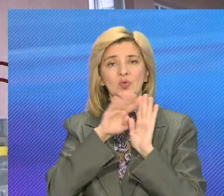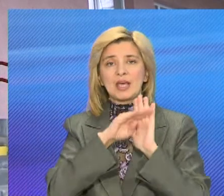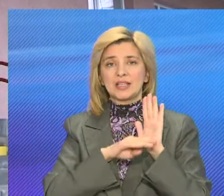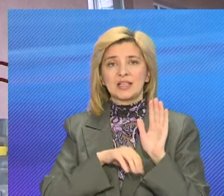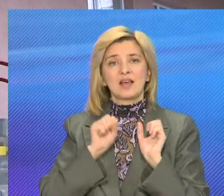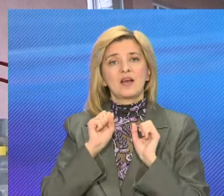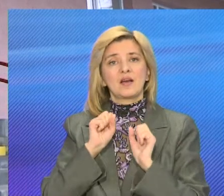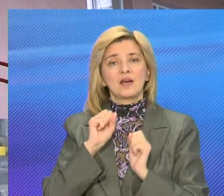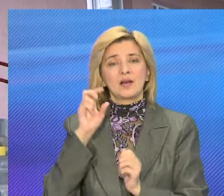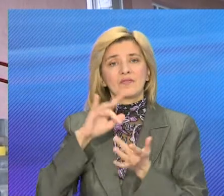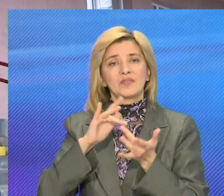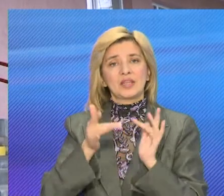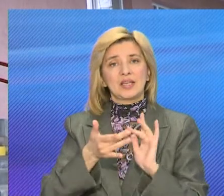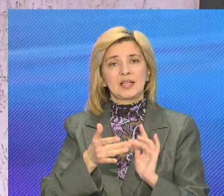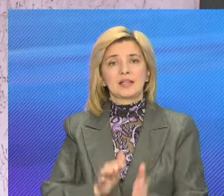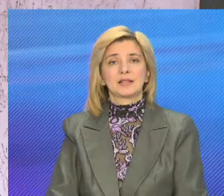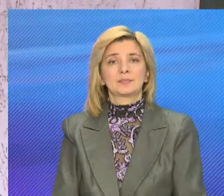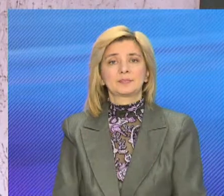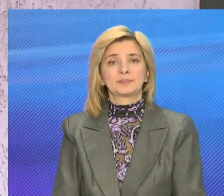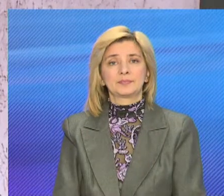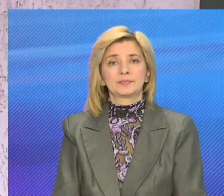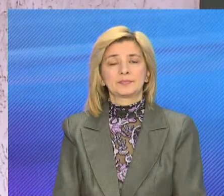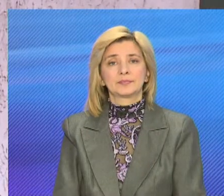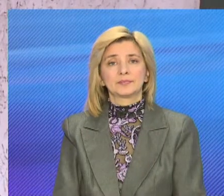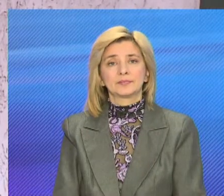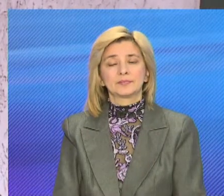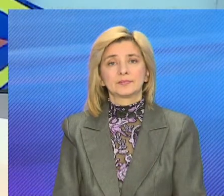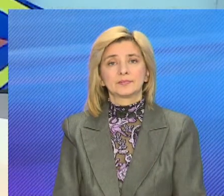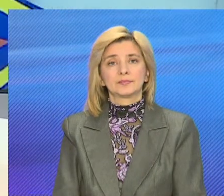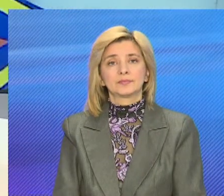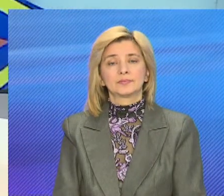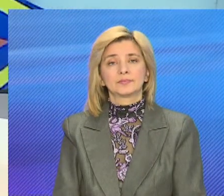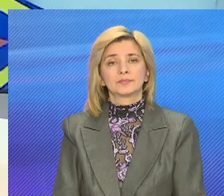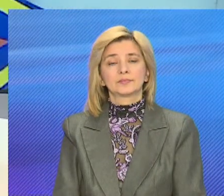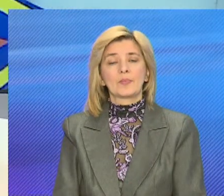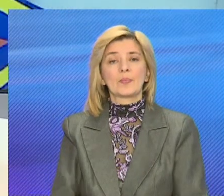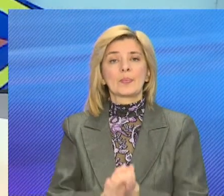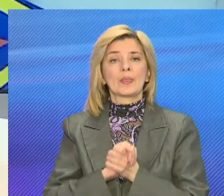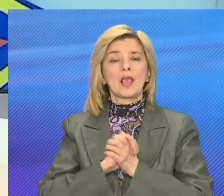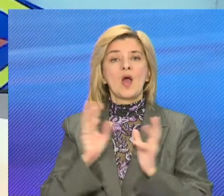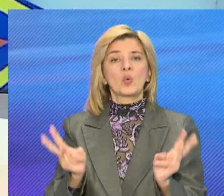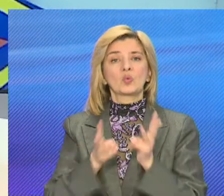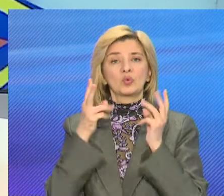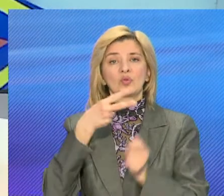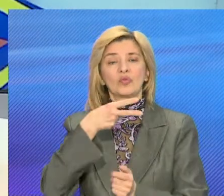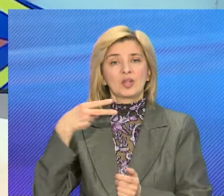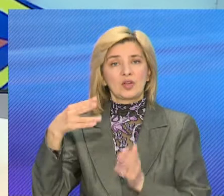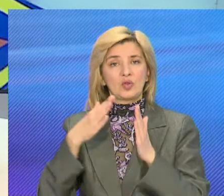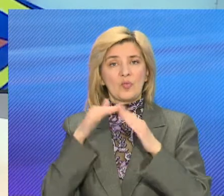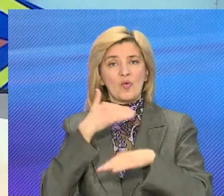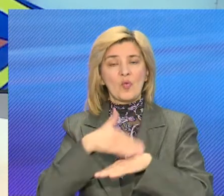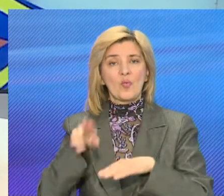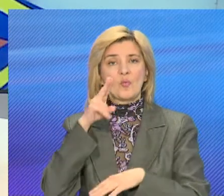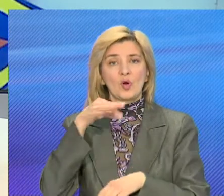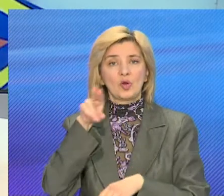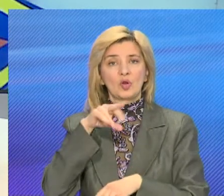занятасці. Об узгоранні у двухповерховым доме по улице